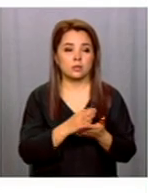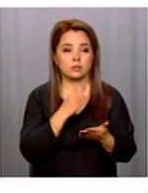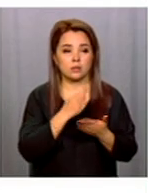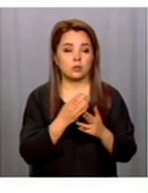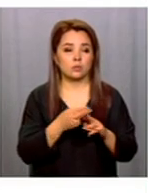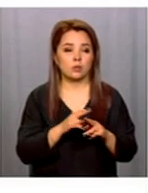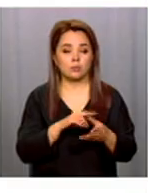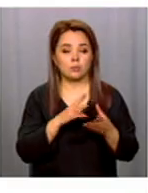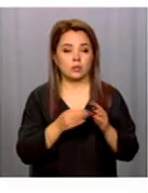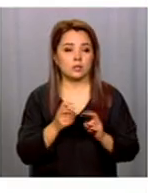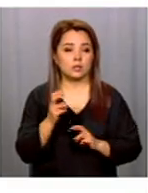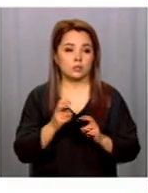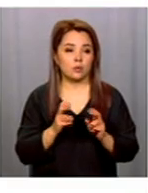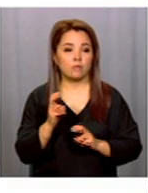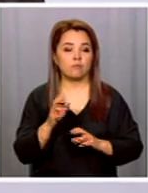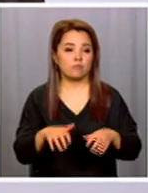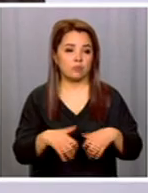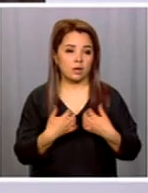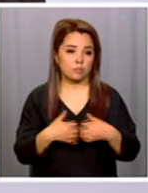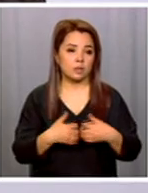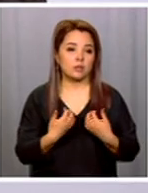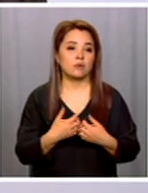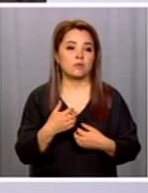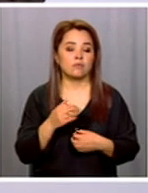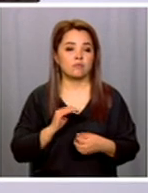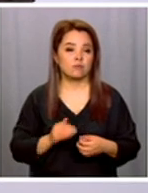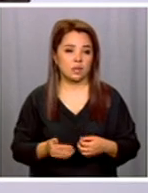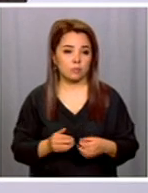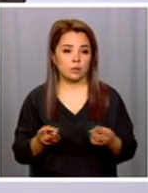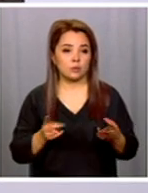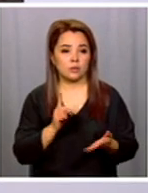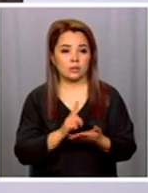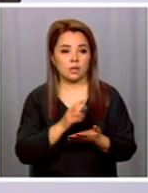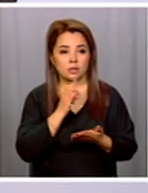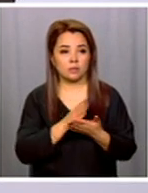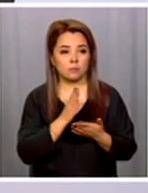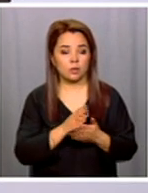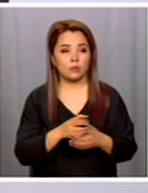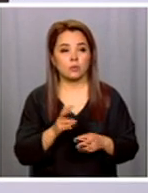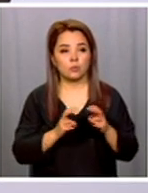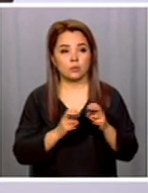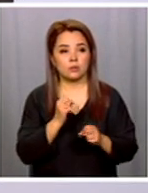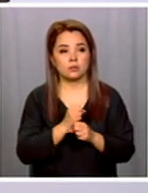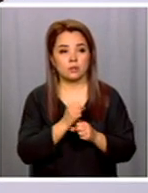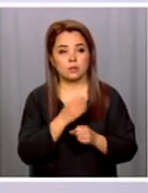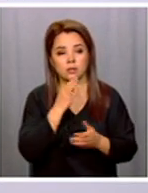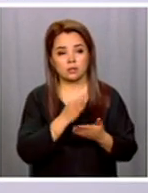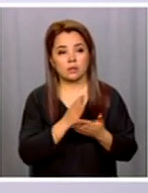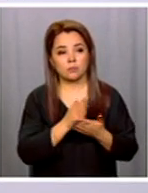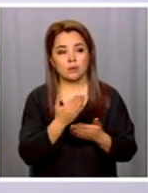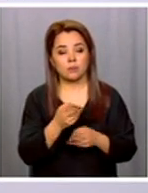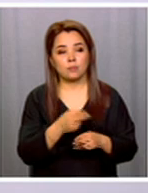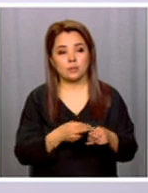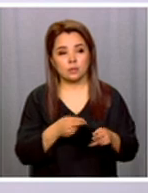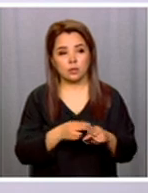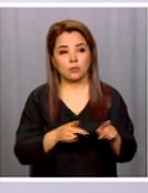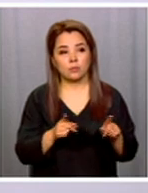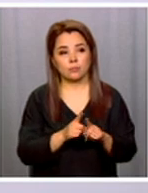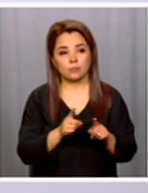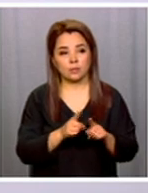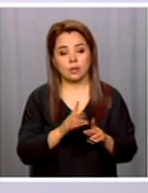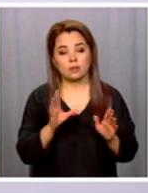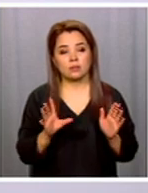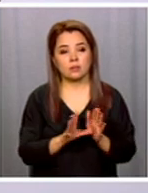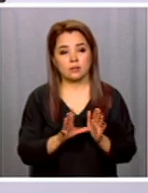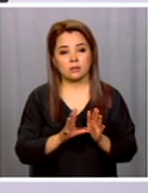барлық зауыттарға, фабрикаларға, фирмаларға қажет. Яғни өндіріс құралдың шығаратын салалары ол металлургия,